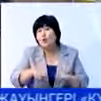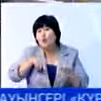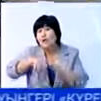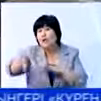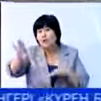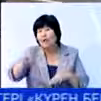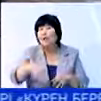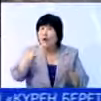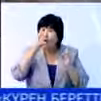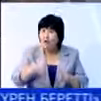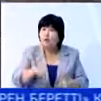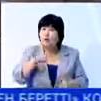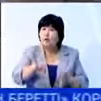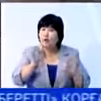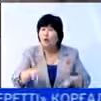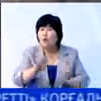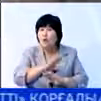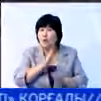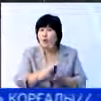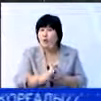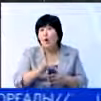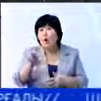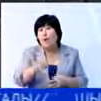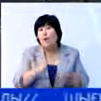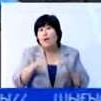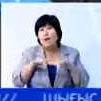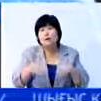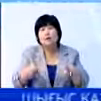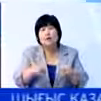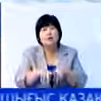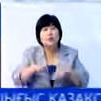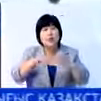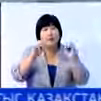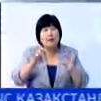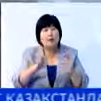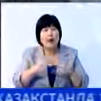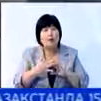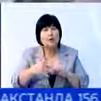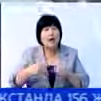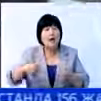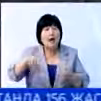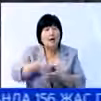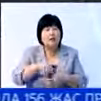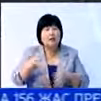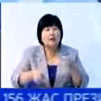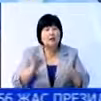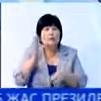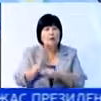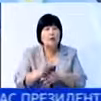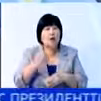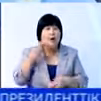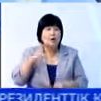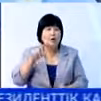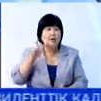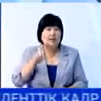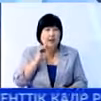қалады. Жәбірленуші оқиға орнында көз жұмады. Облыстық қылмыстық істер жөніндегі мамандандырылған ауданаралық сотының үкімімен сотталушы кінәлі деп